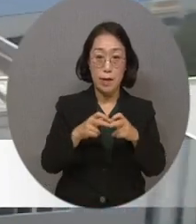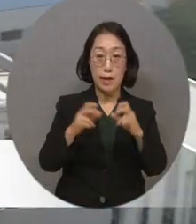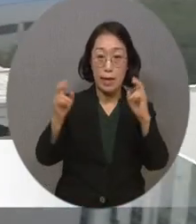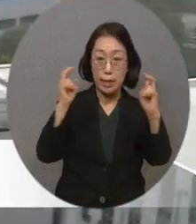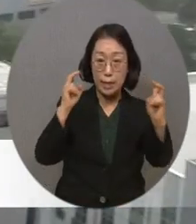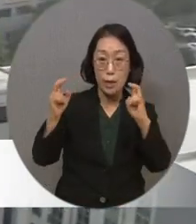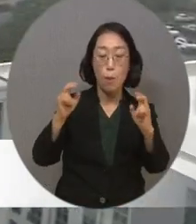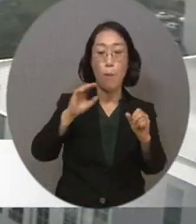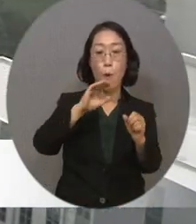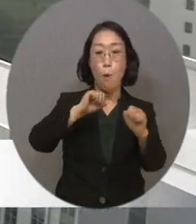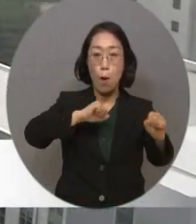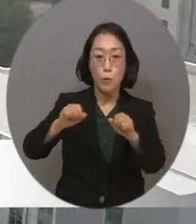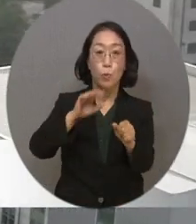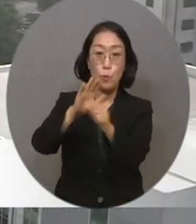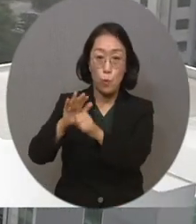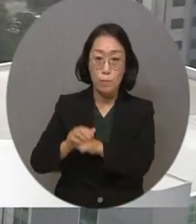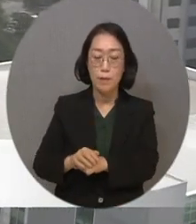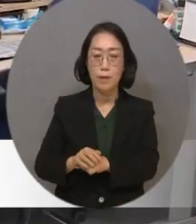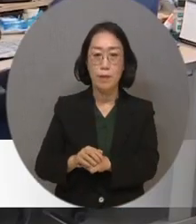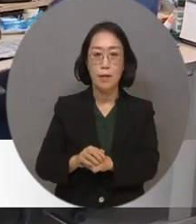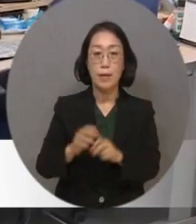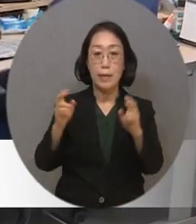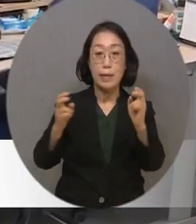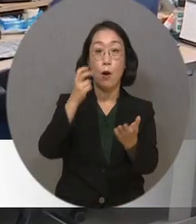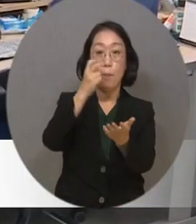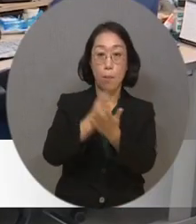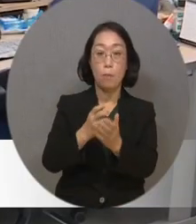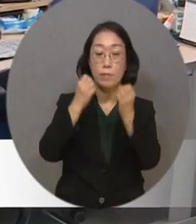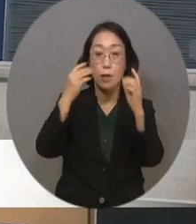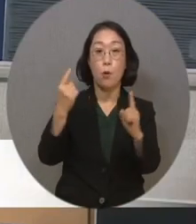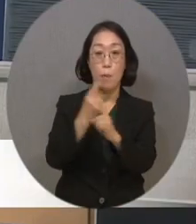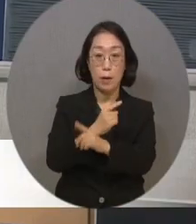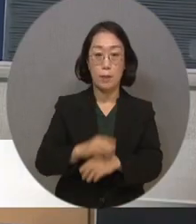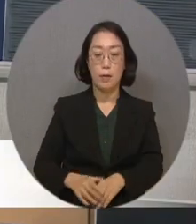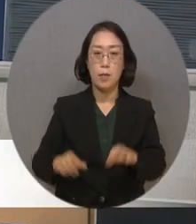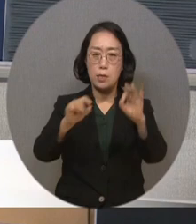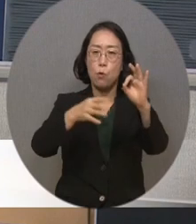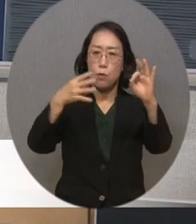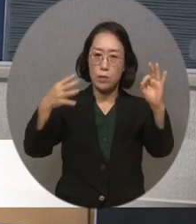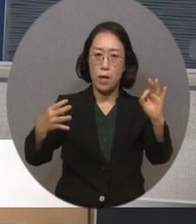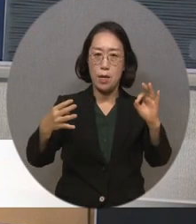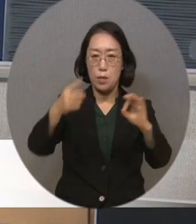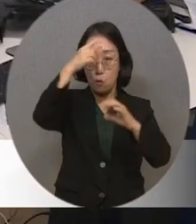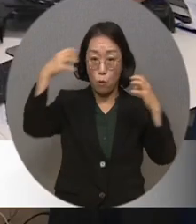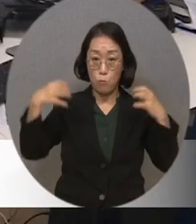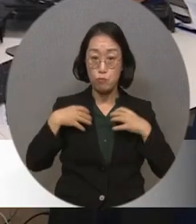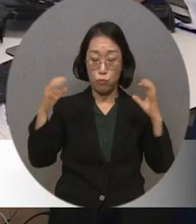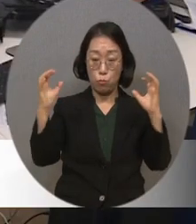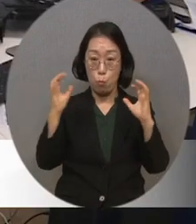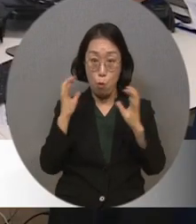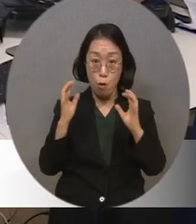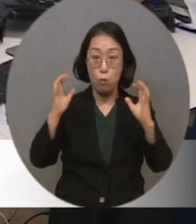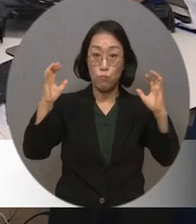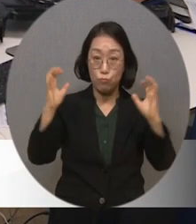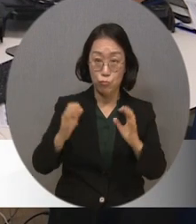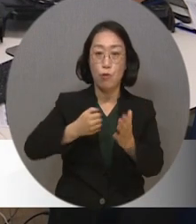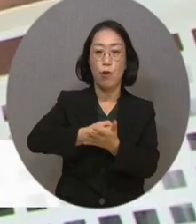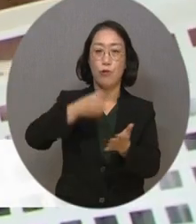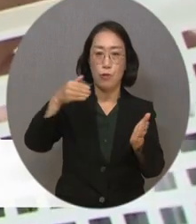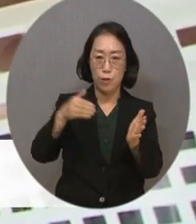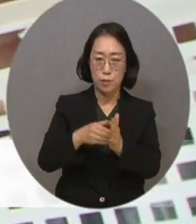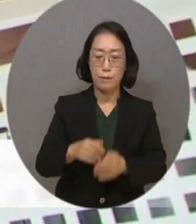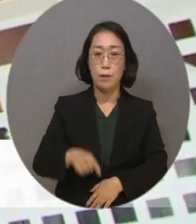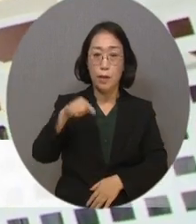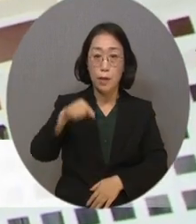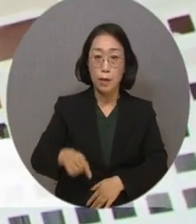활동을 촉진하는 장애인 기업법 시행령 개정안이 지난 4일 국무회의에서 의결됐습니다 이번 시행령